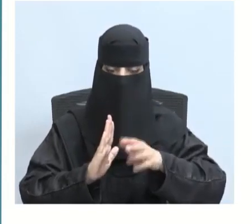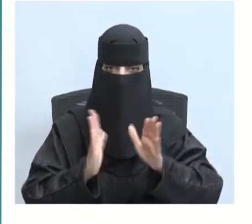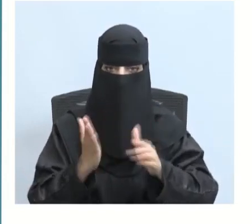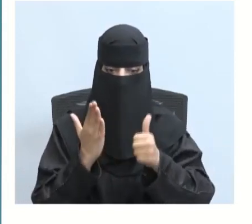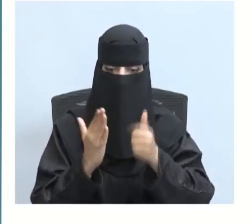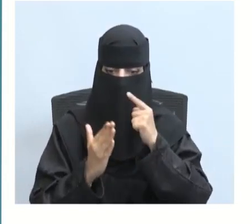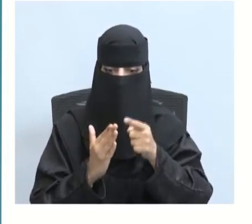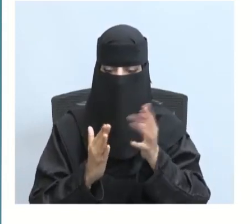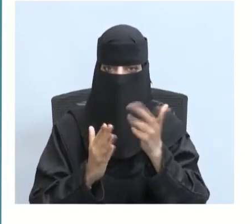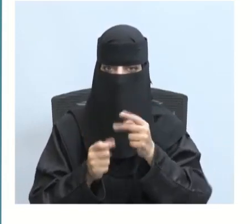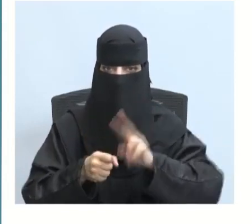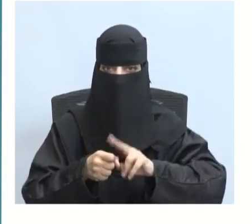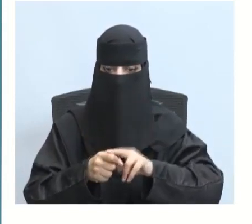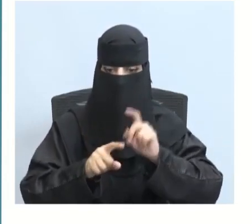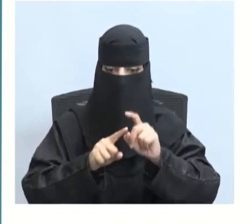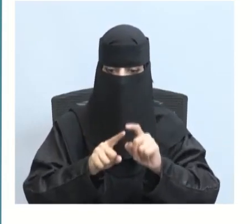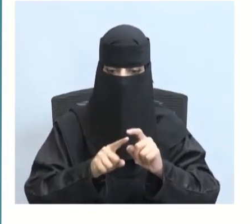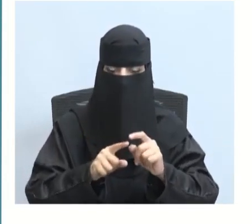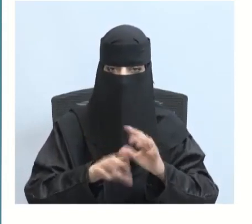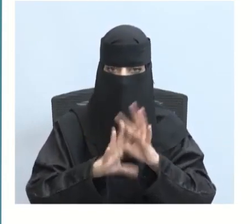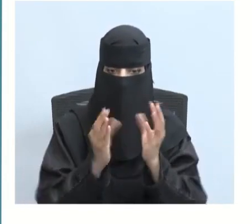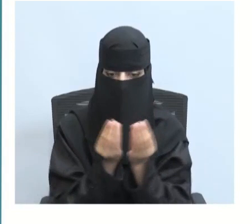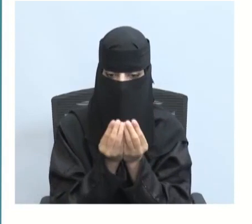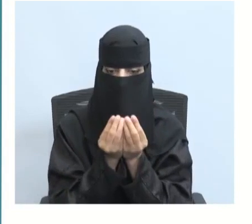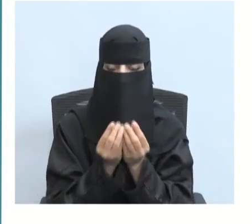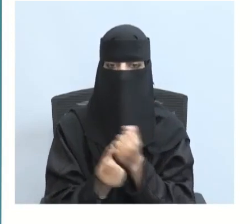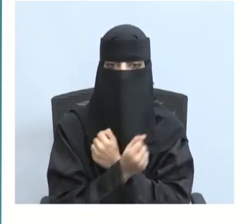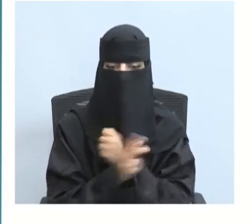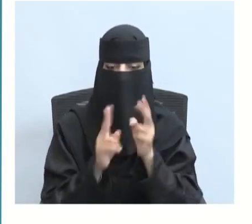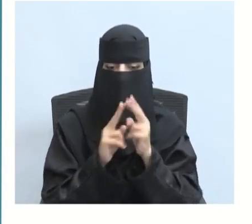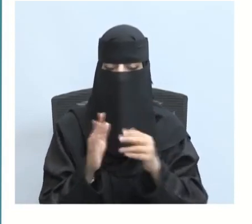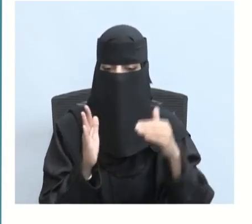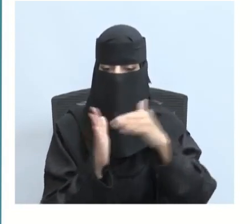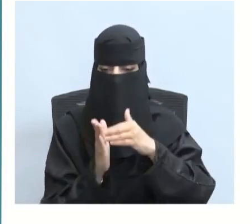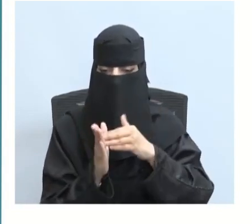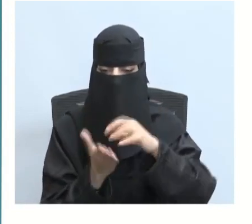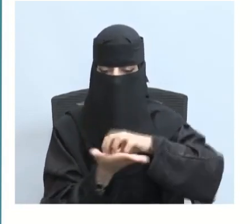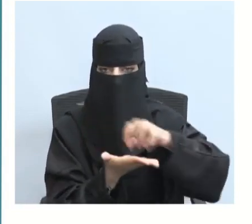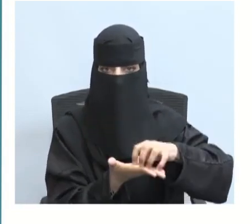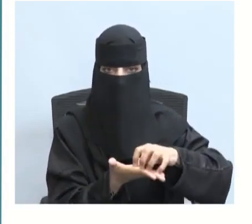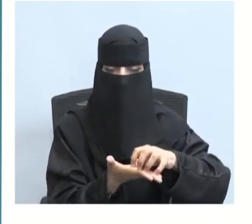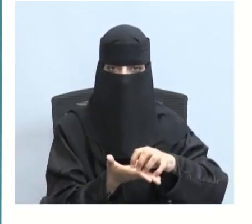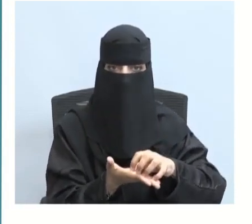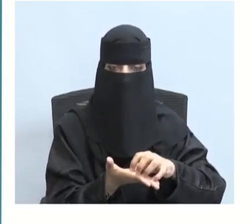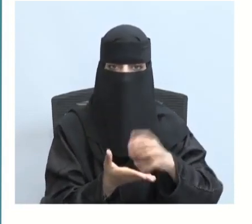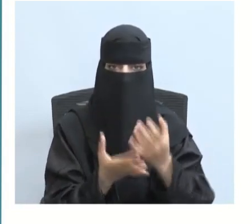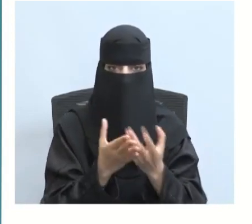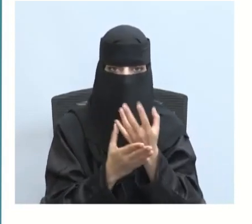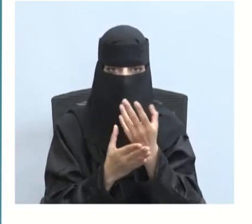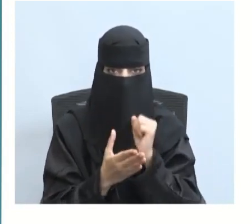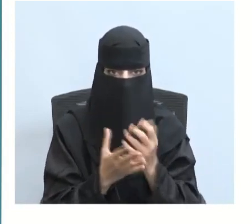16 كم مره تساوي كميه الطاقه الكهربائيه الناتجه عن منشات حرق الوقود خاصه